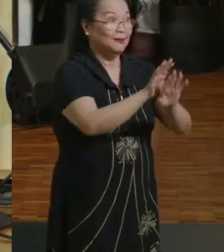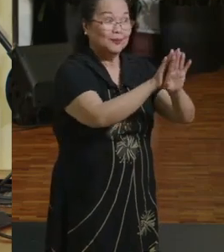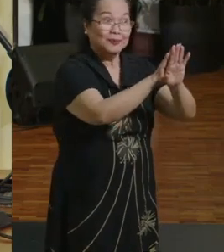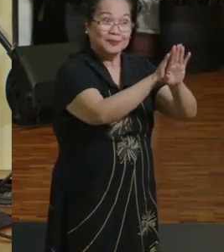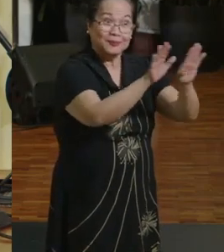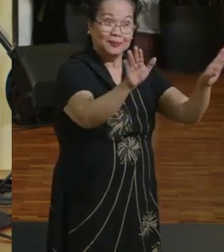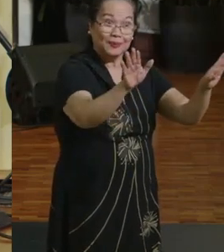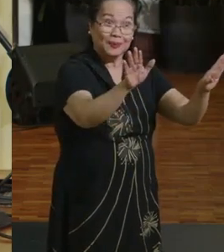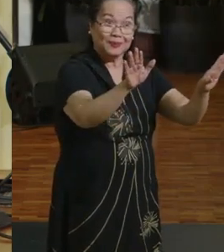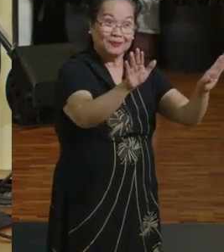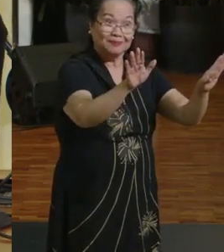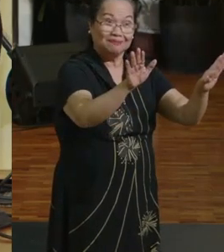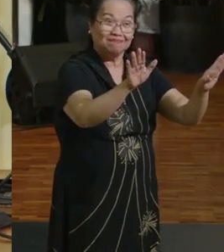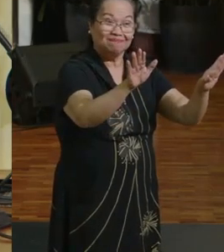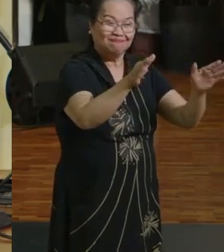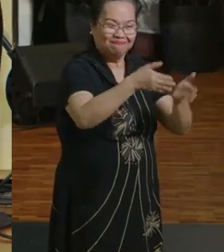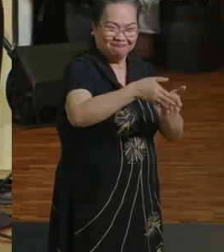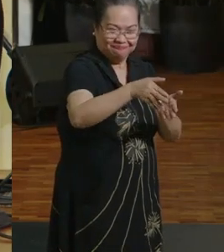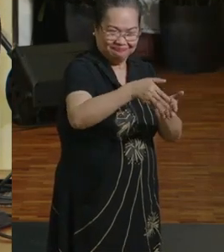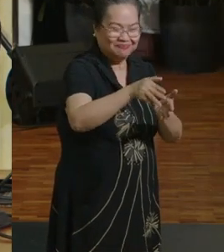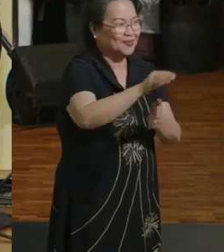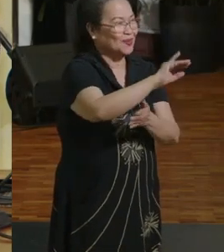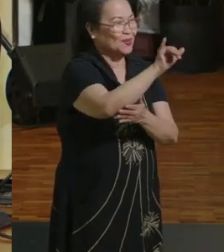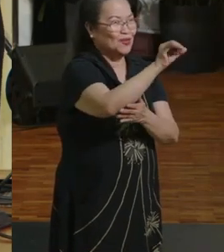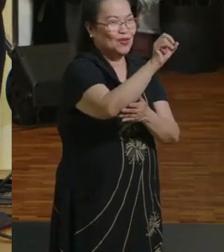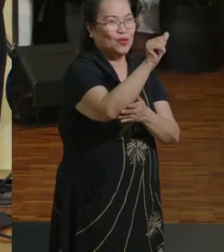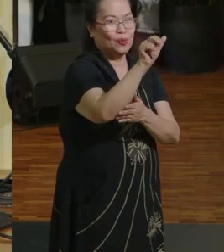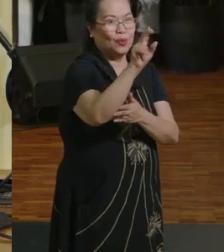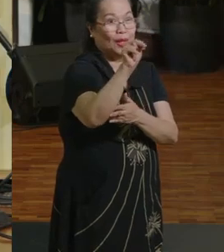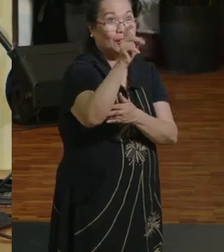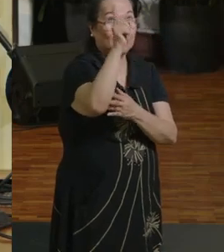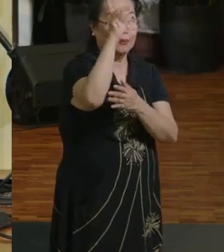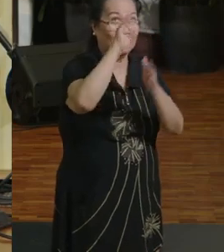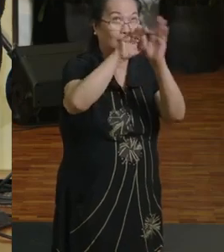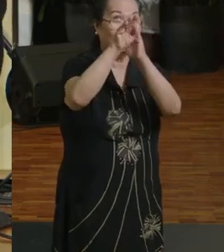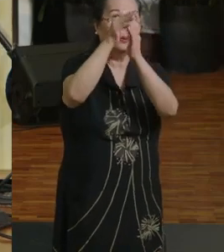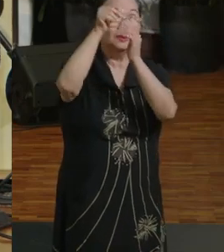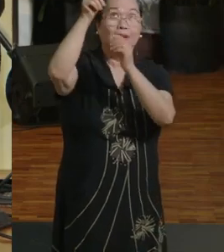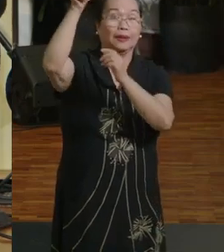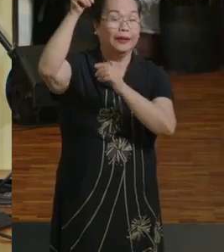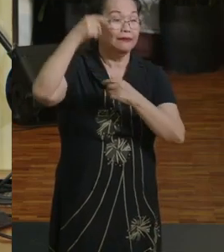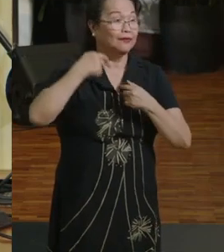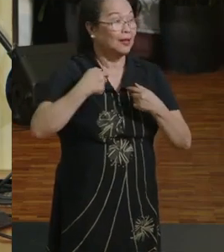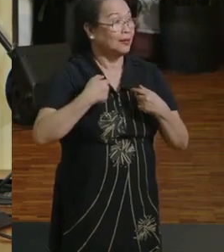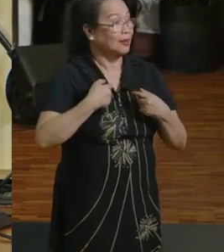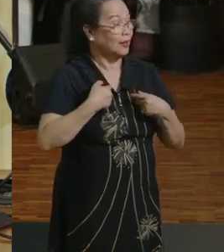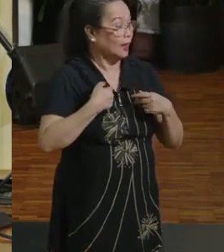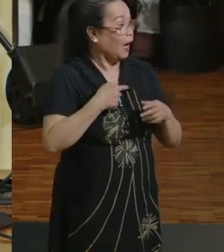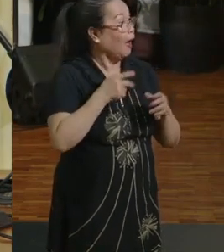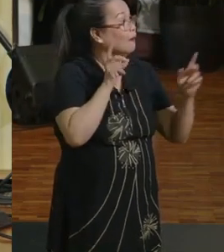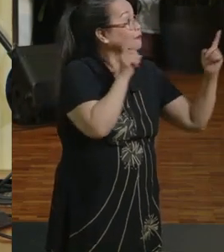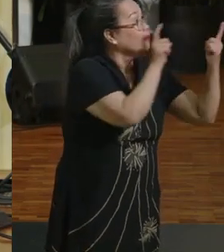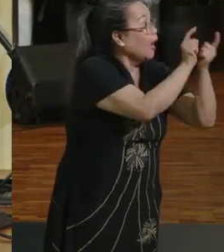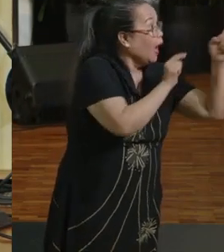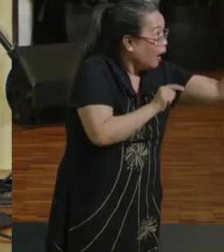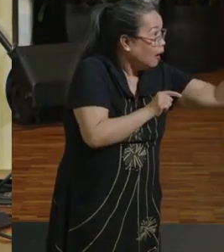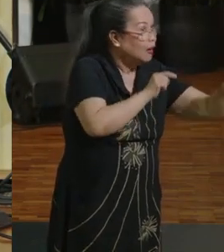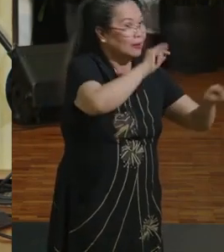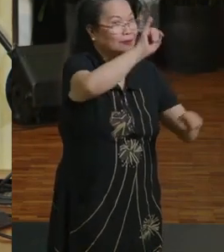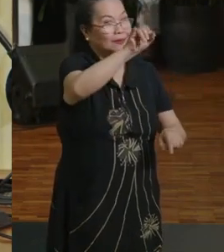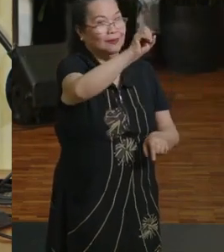tawaran si Joanna. Baka pagdating natin sa langit, meron tayong matalisod na